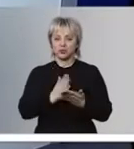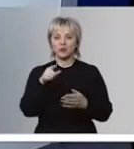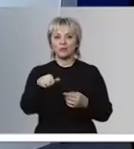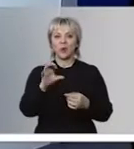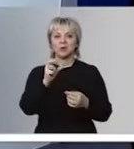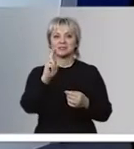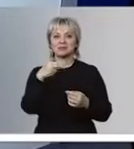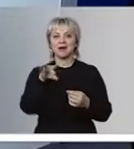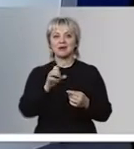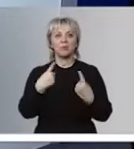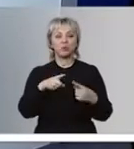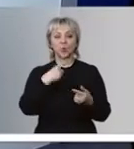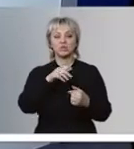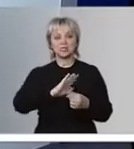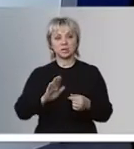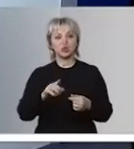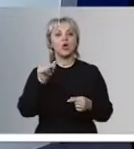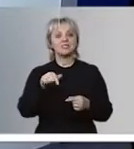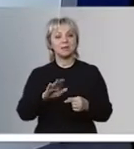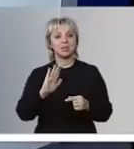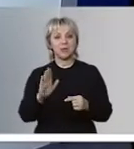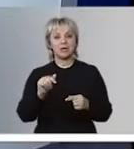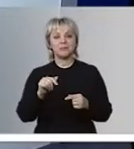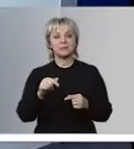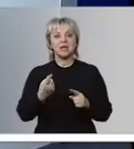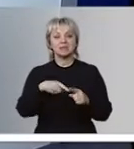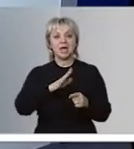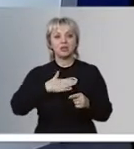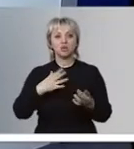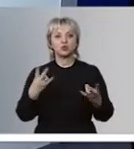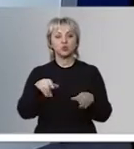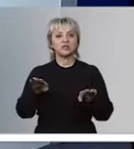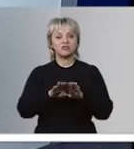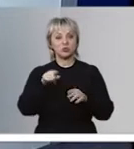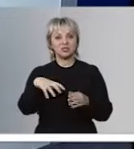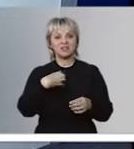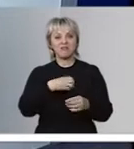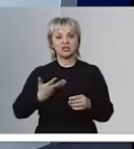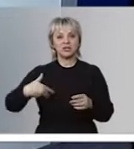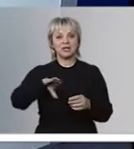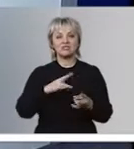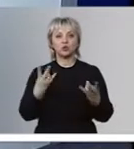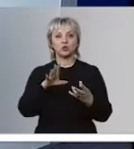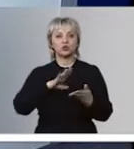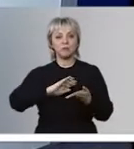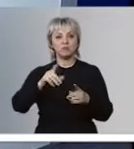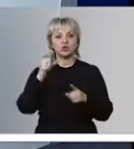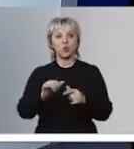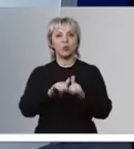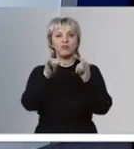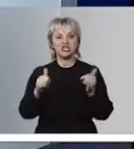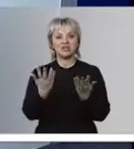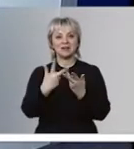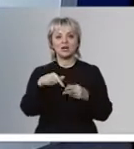Вот по-другому не скажу. Но, тем не менее, для нас нужно все-таки, это важно и для всех, надо было, безусловно,